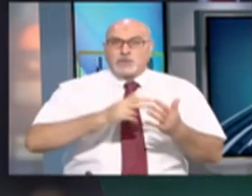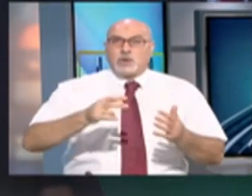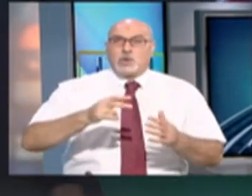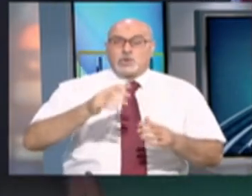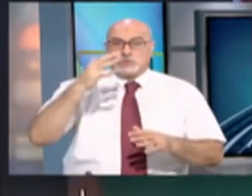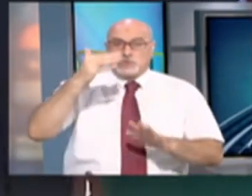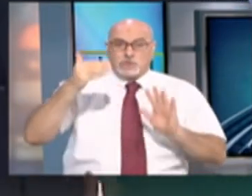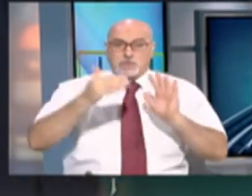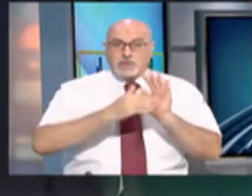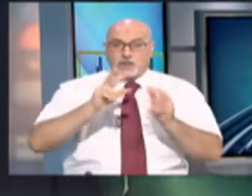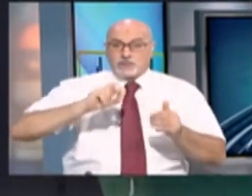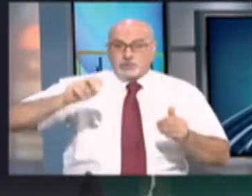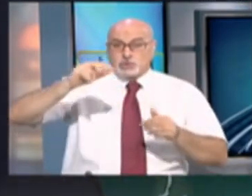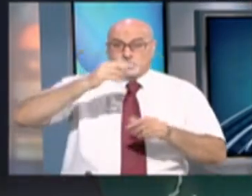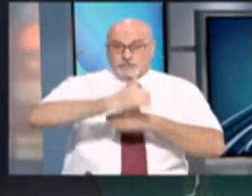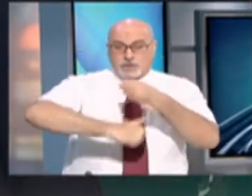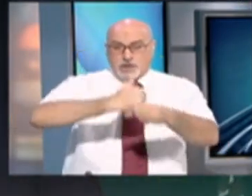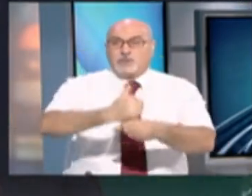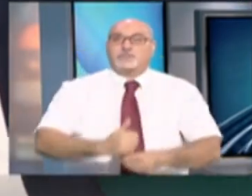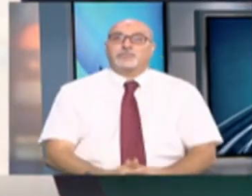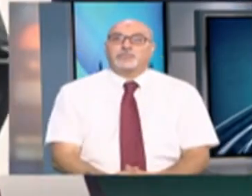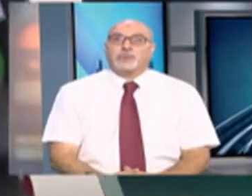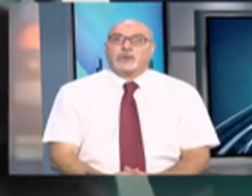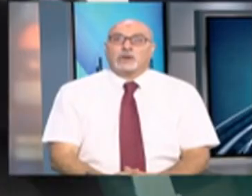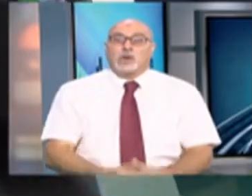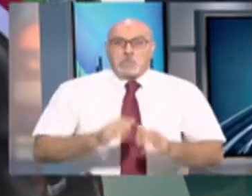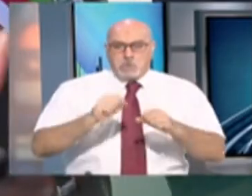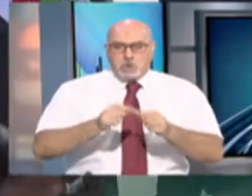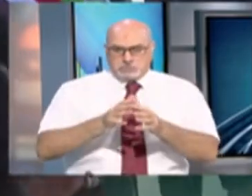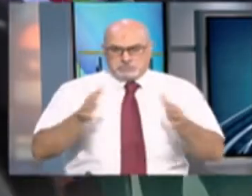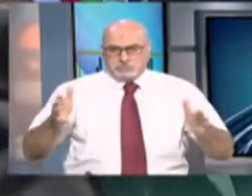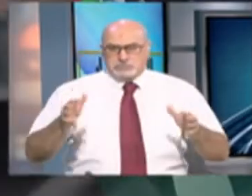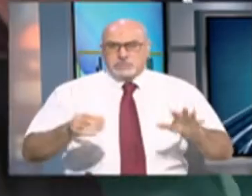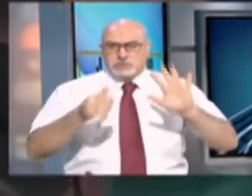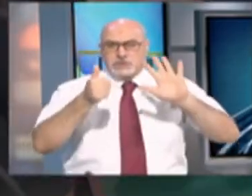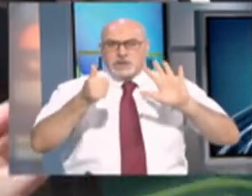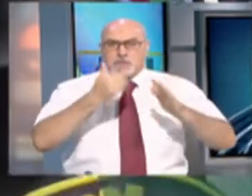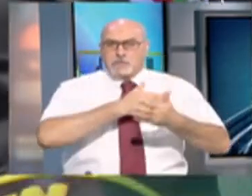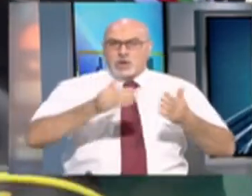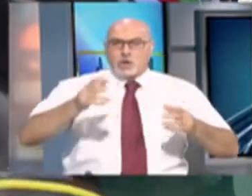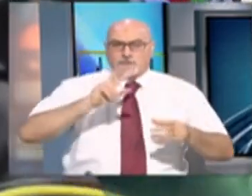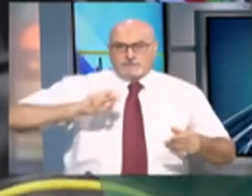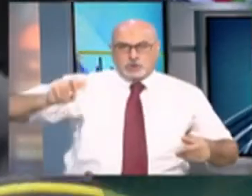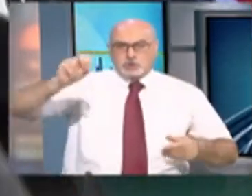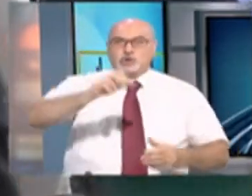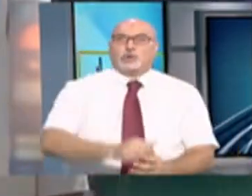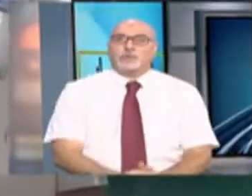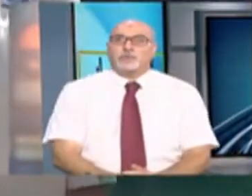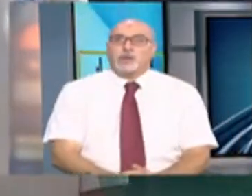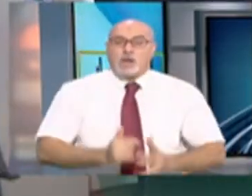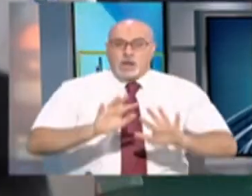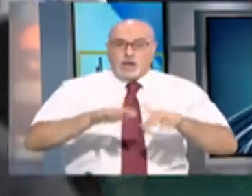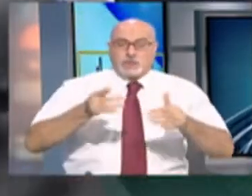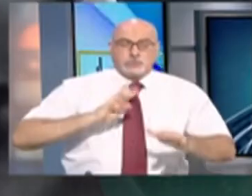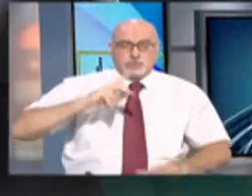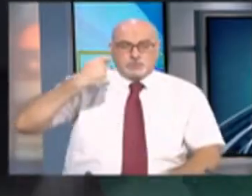ب3.5 مليون مسافر سنويا، قابلة للتوسعة إلى 6 ملايين مسافر. ليستمع بعدها السيد